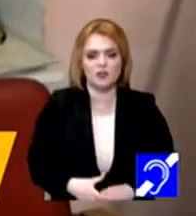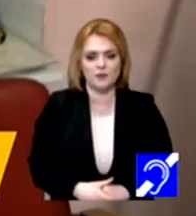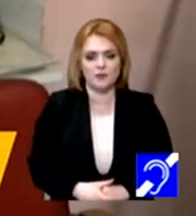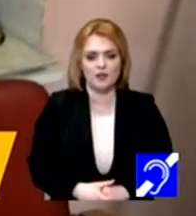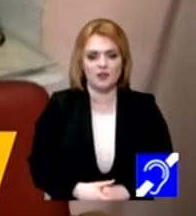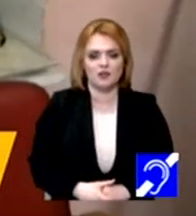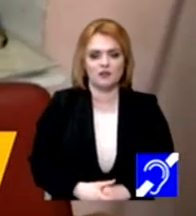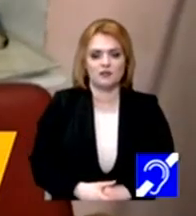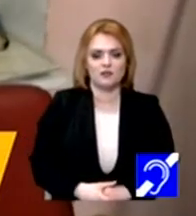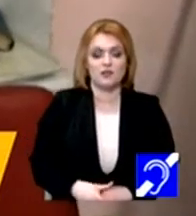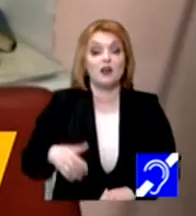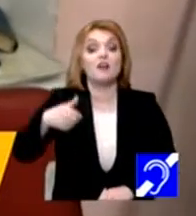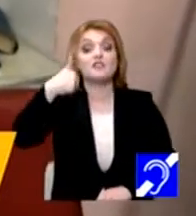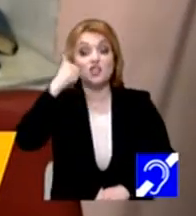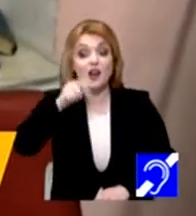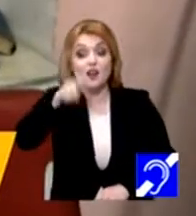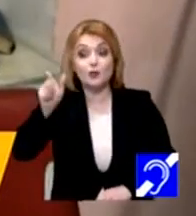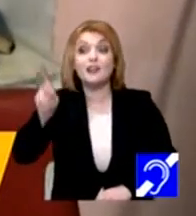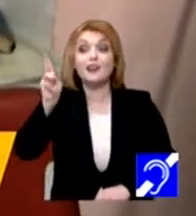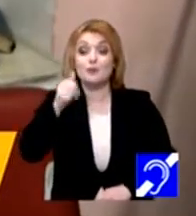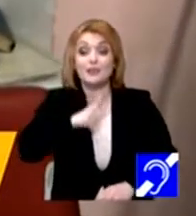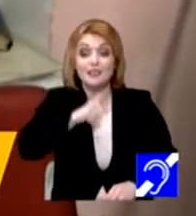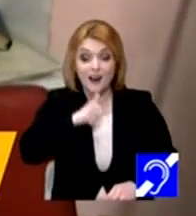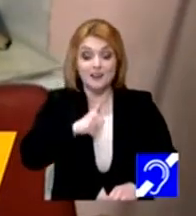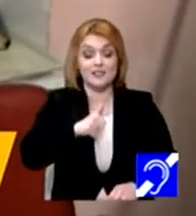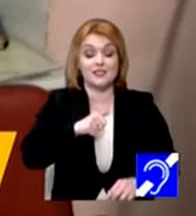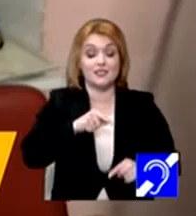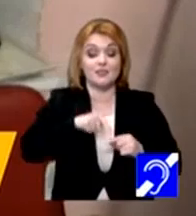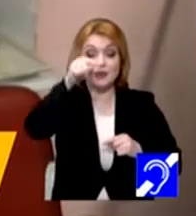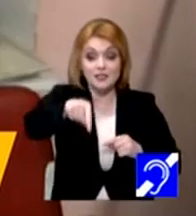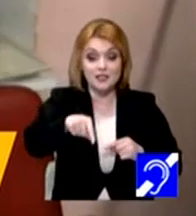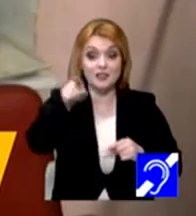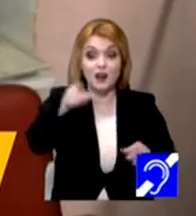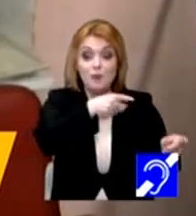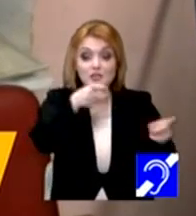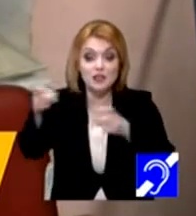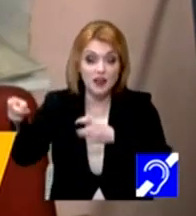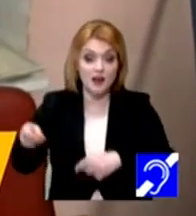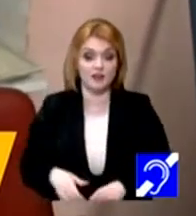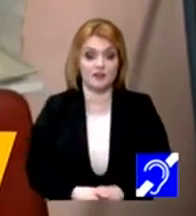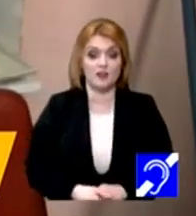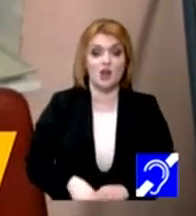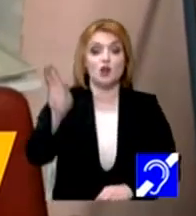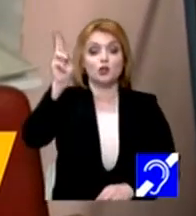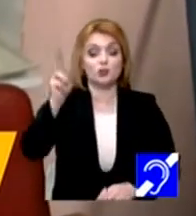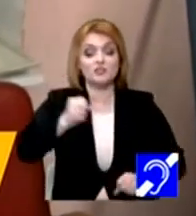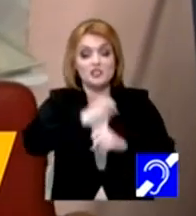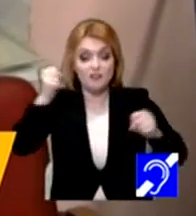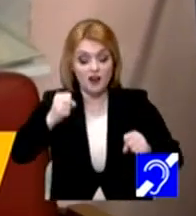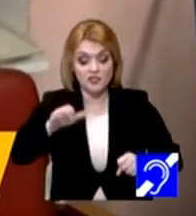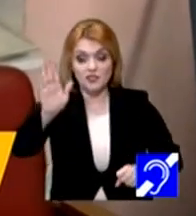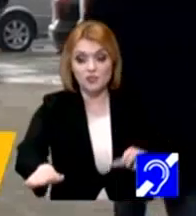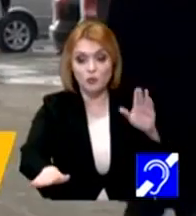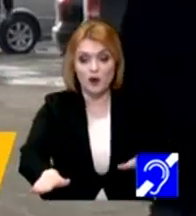Вчера уже люди некоторые, которые пытались выехать, их обстреляли. Кто-то подрывается на минах. Выехать